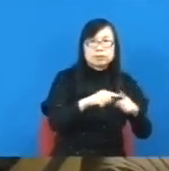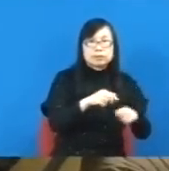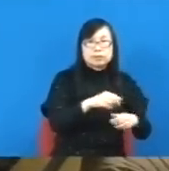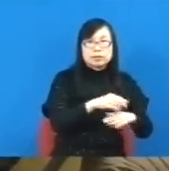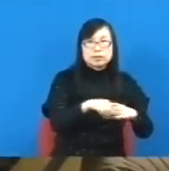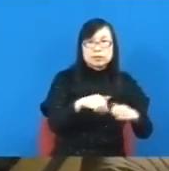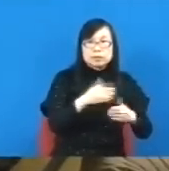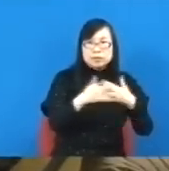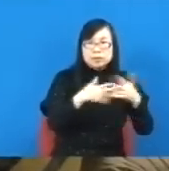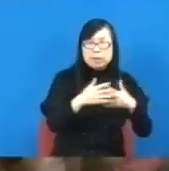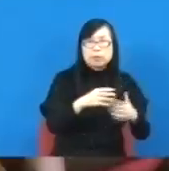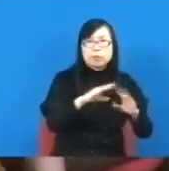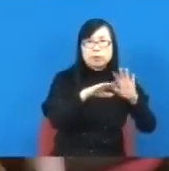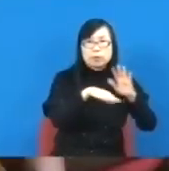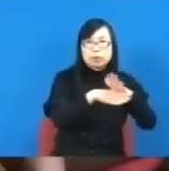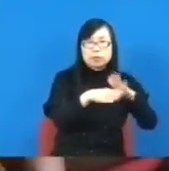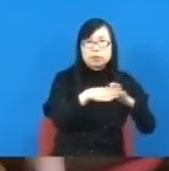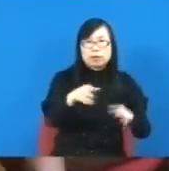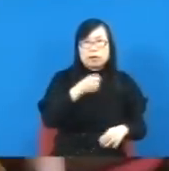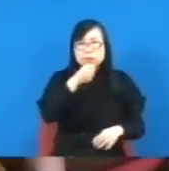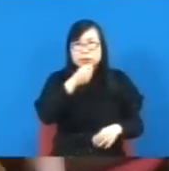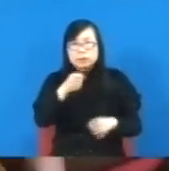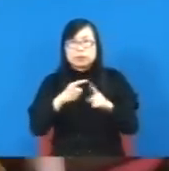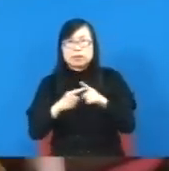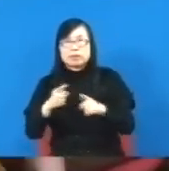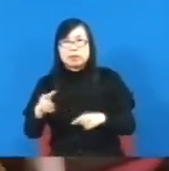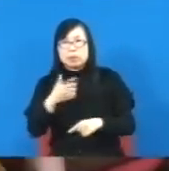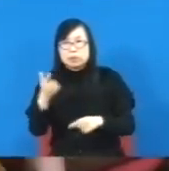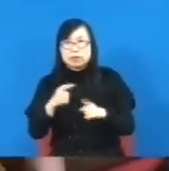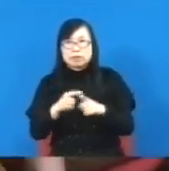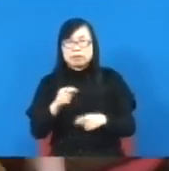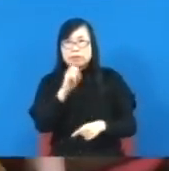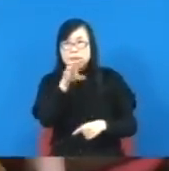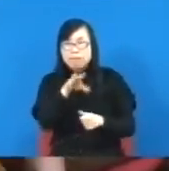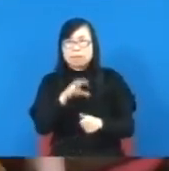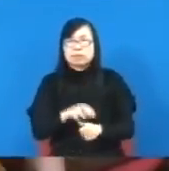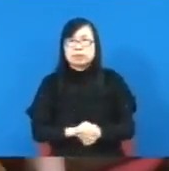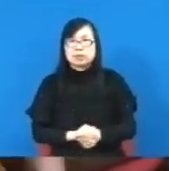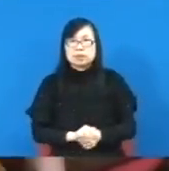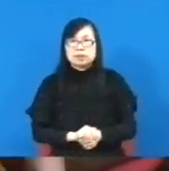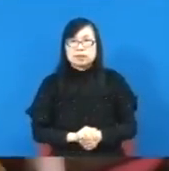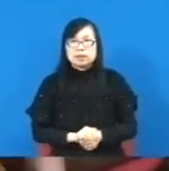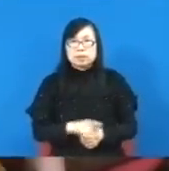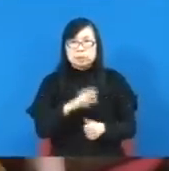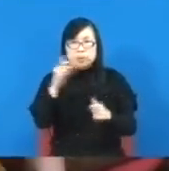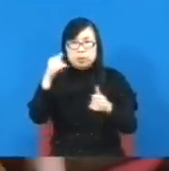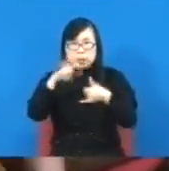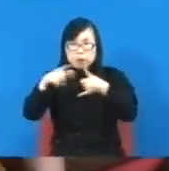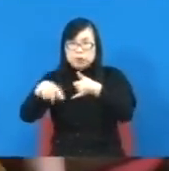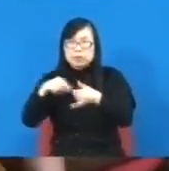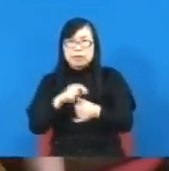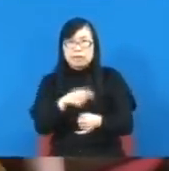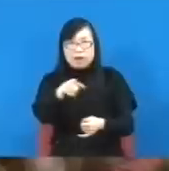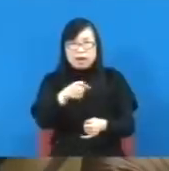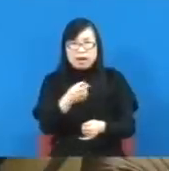你明唔明啊？ 啊！ 如果你做傳媒人，真係大佬啊，千夫所指，不疾而終啦。一人咧打口水攣死你啊！哇！呢個光